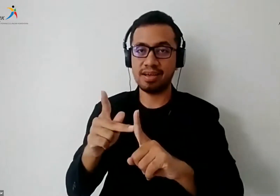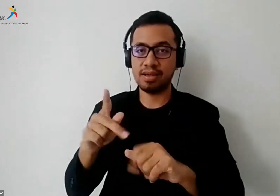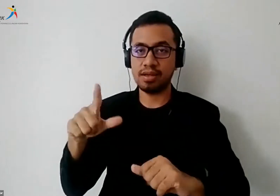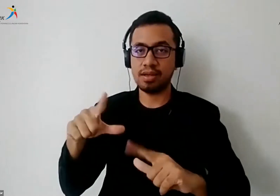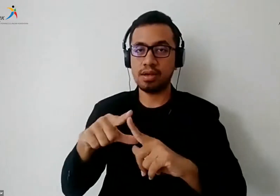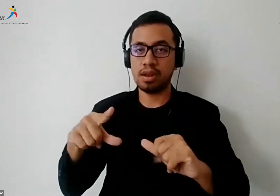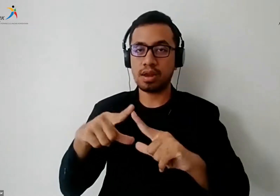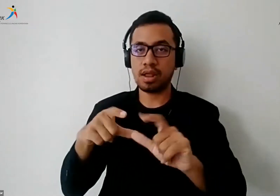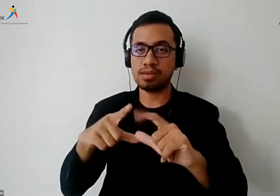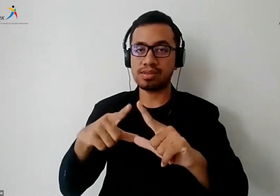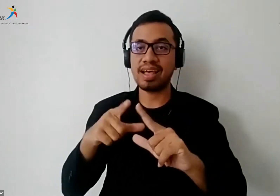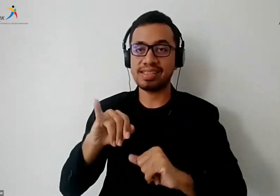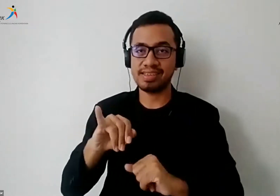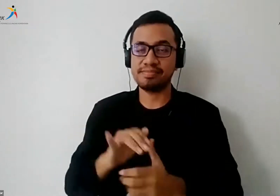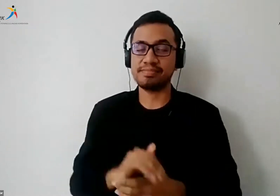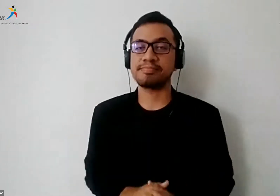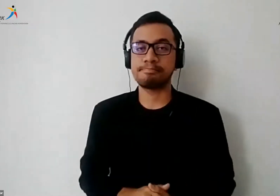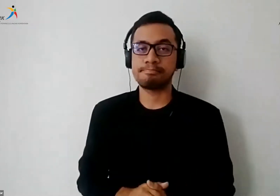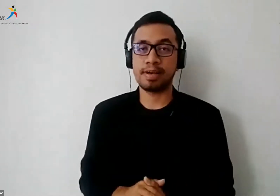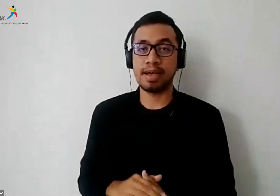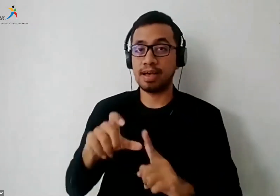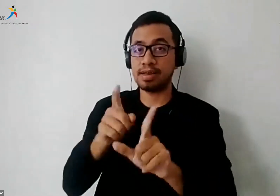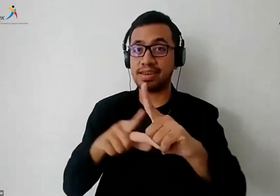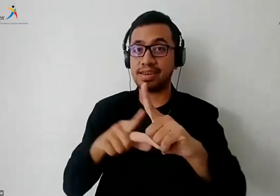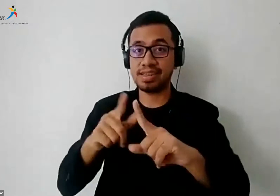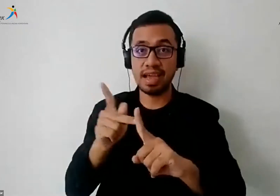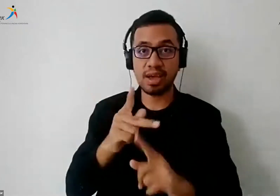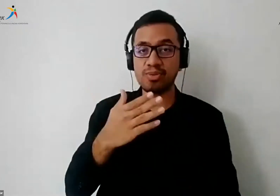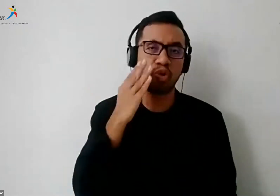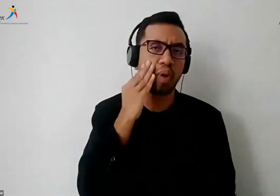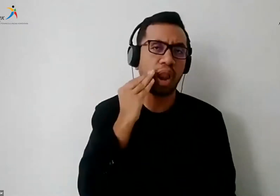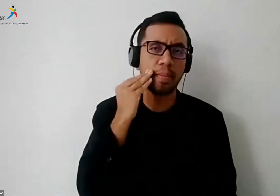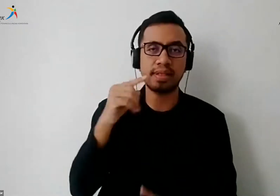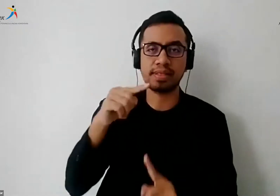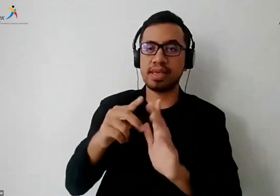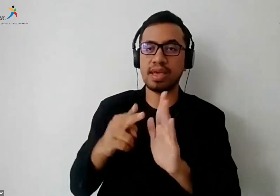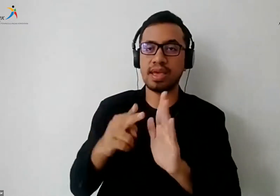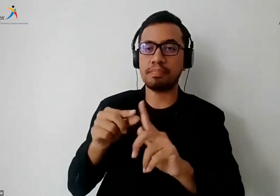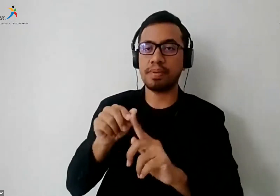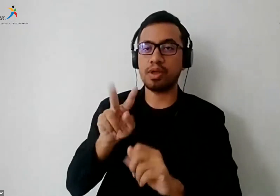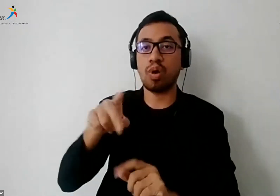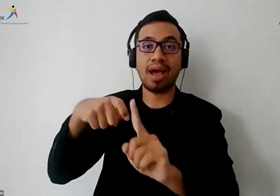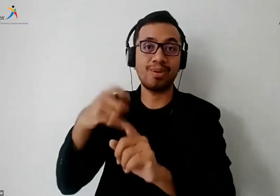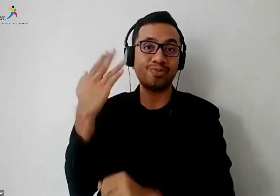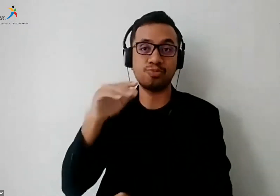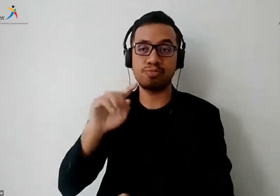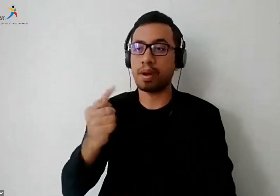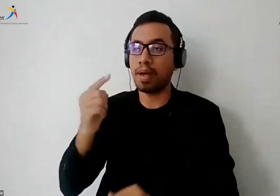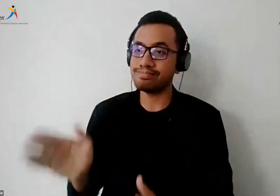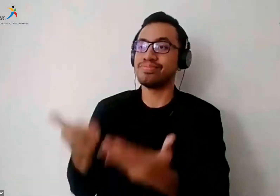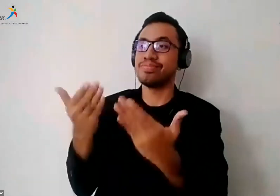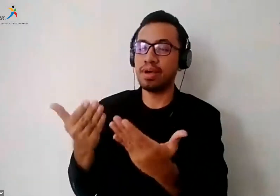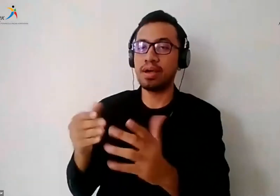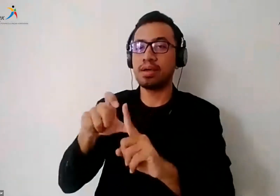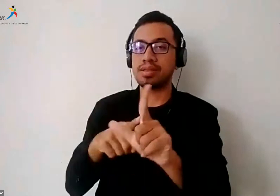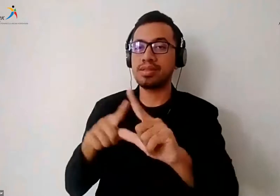Mbak Diah ini adalah orang yang sangat berpengalaman di TNP 2K. Setahu saya mungkin sejak TNP 2K berdiri, Mbak Diah sudah ada di dalam.